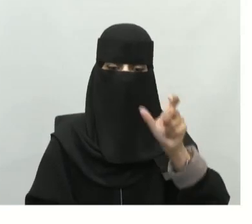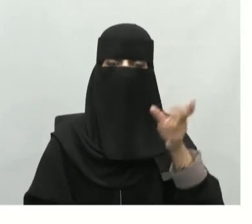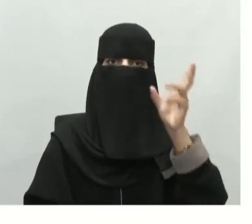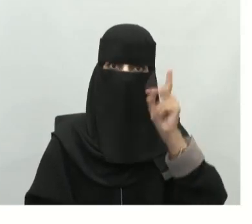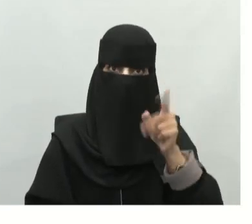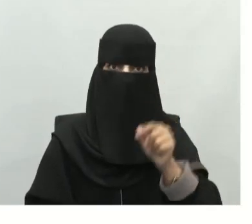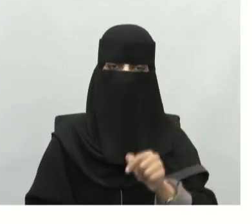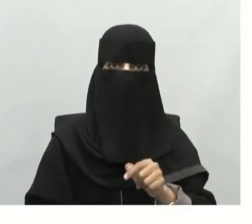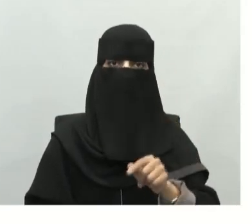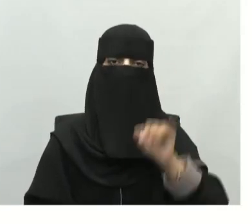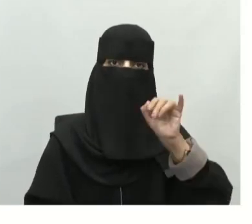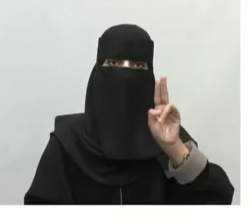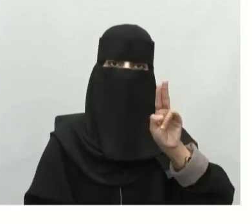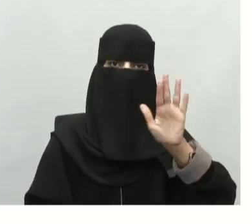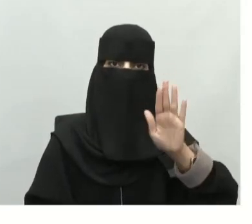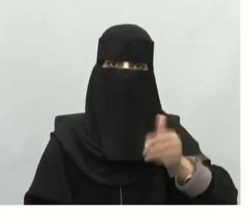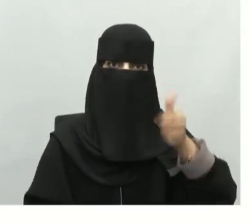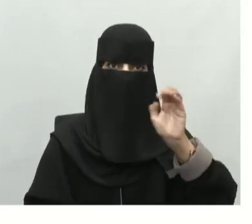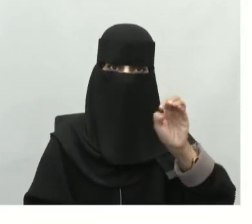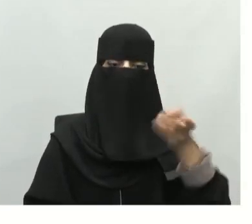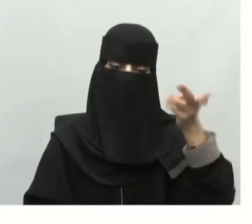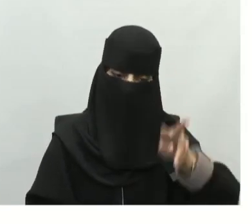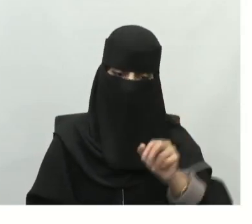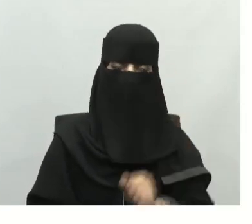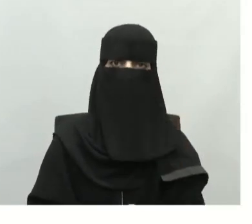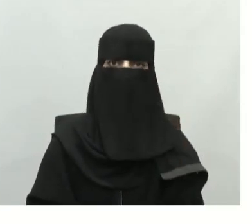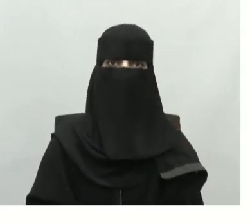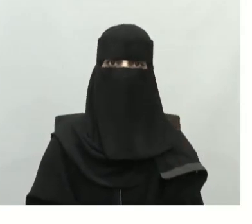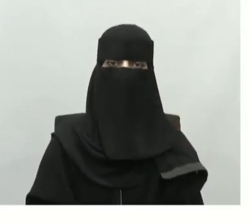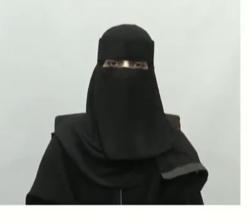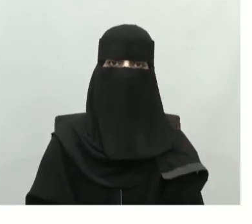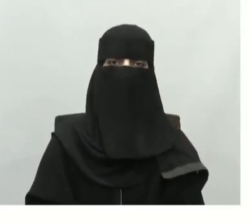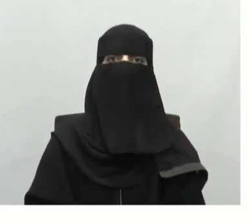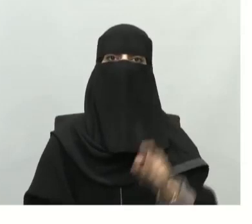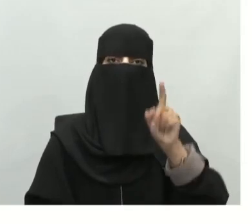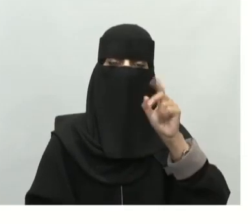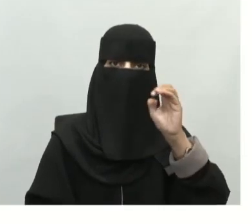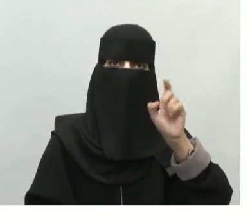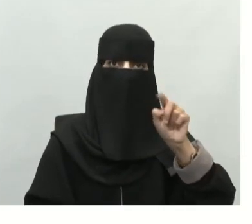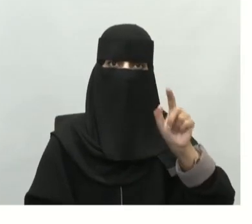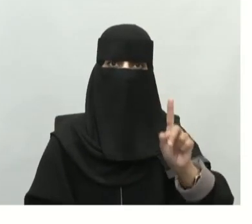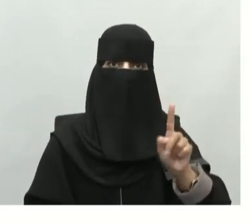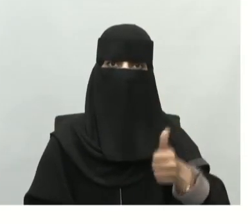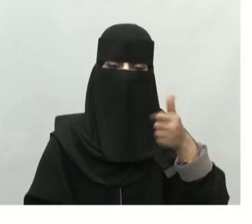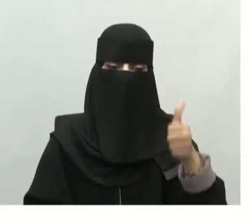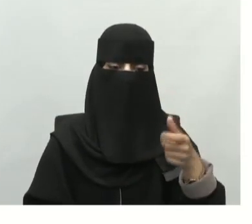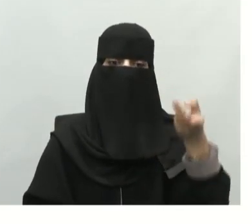وكذلك تمساح وايضا الحرباء